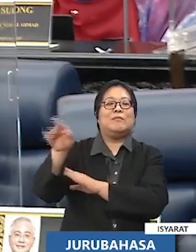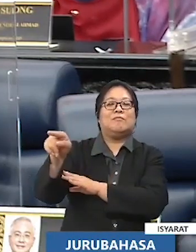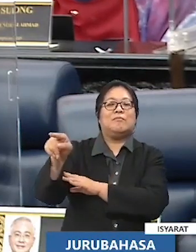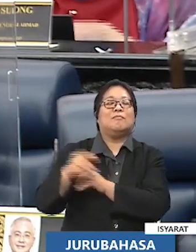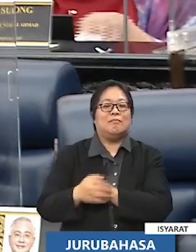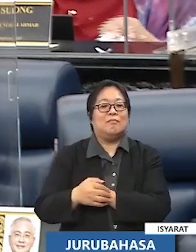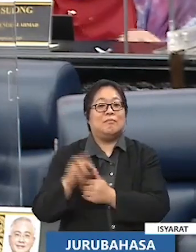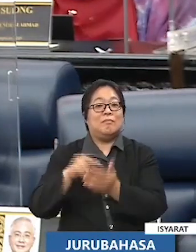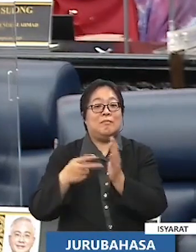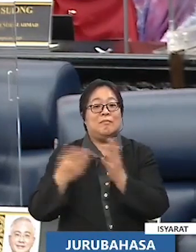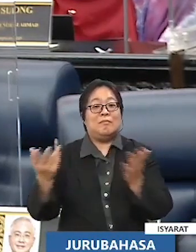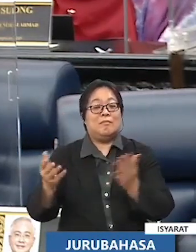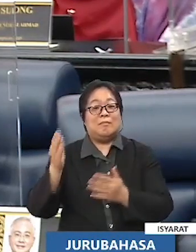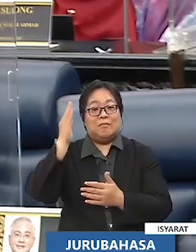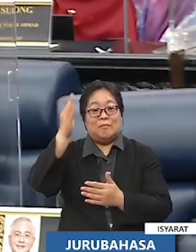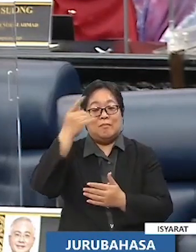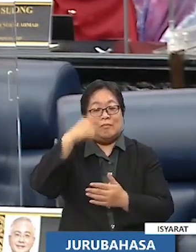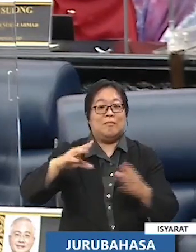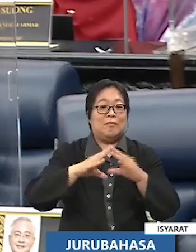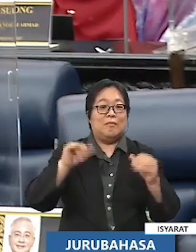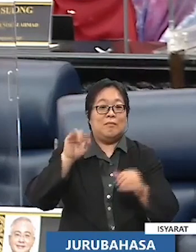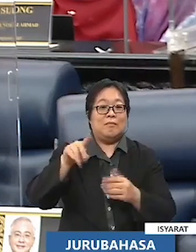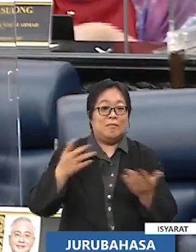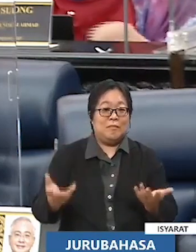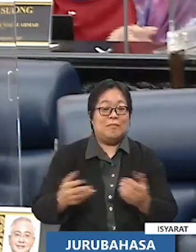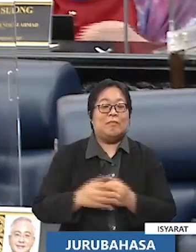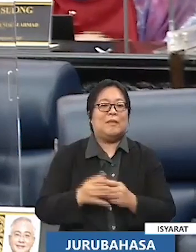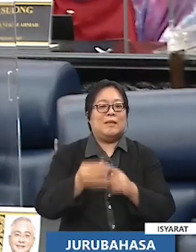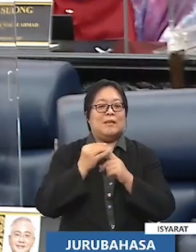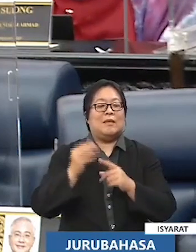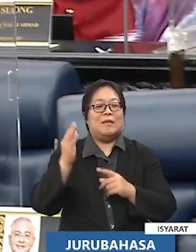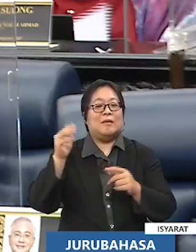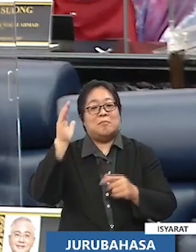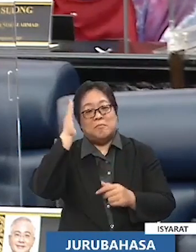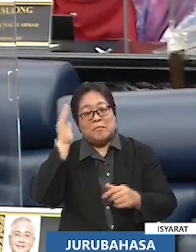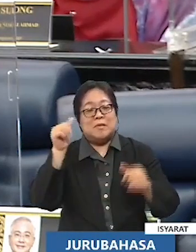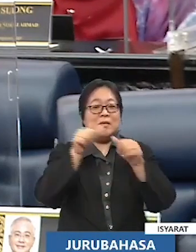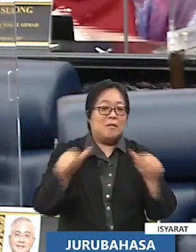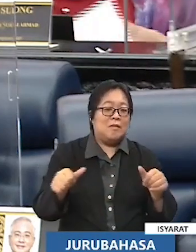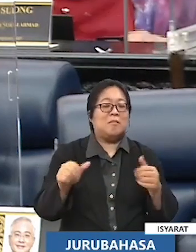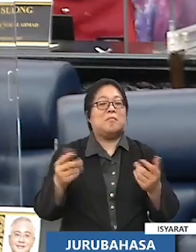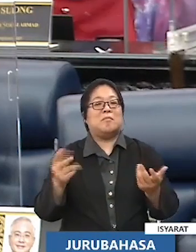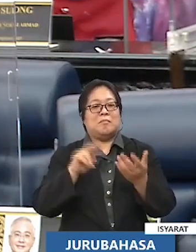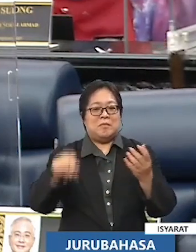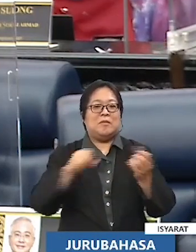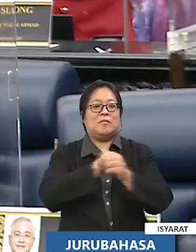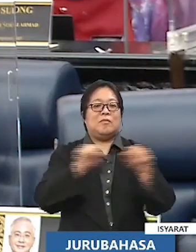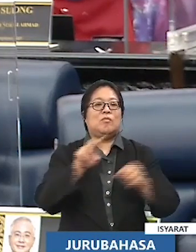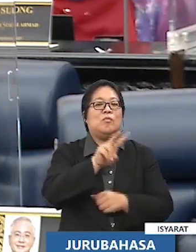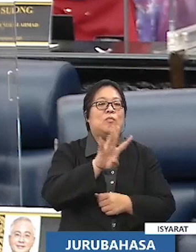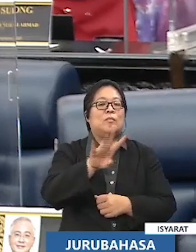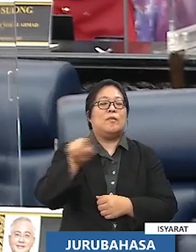terlihat masa depan masa depan untuk mengatasi susu pakai khususnya penginapan adalah adegan membunuh sebanyak